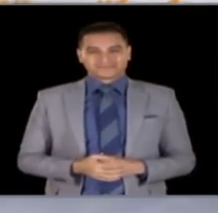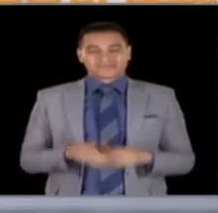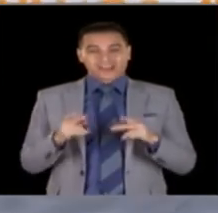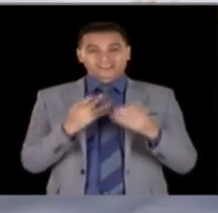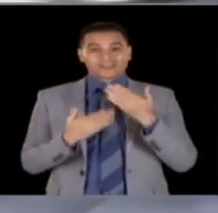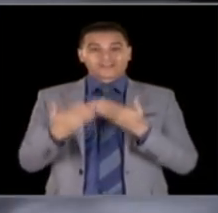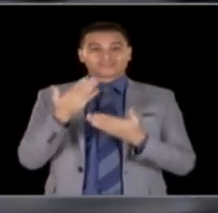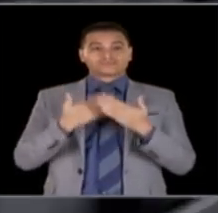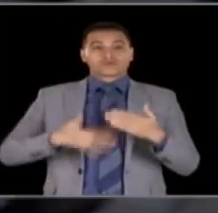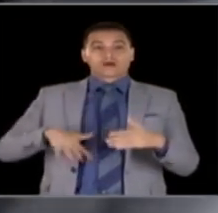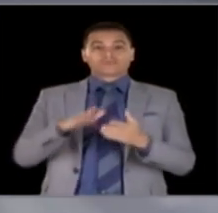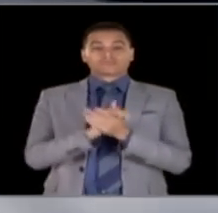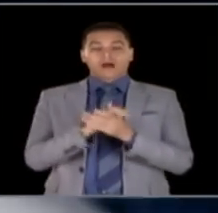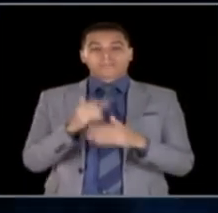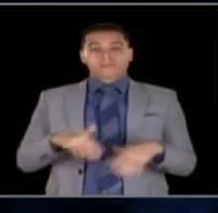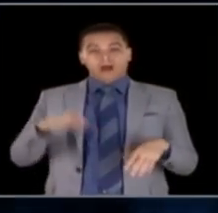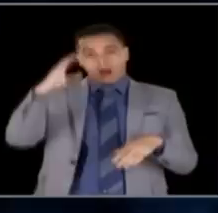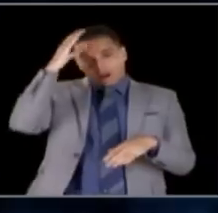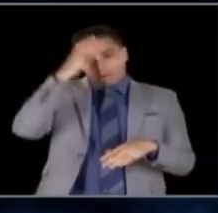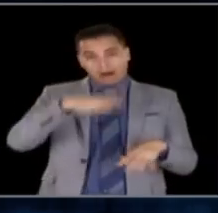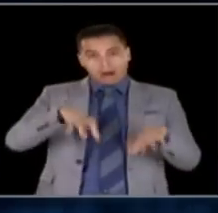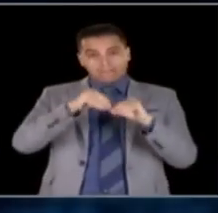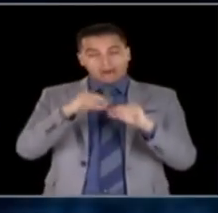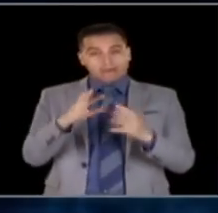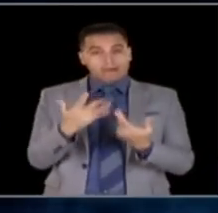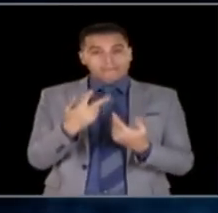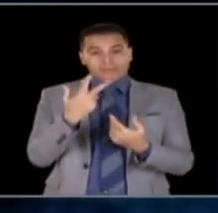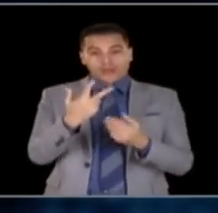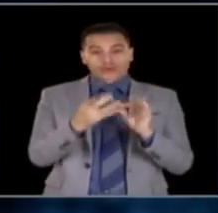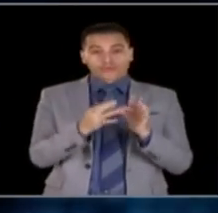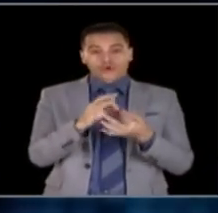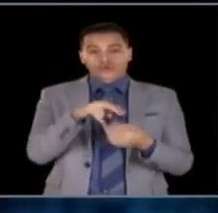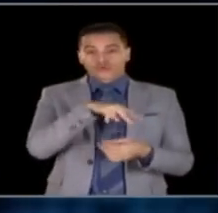في الحلقات اللي فاتت أصحابنا العباقرة جمعوا